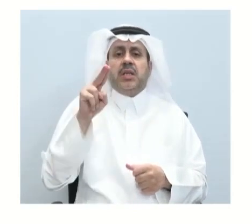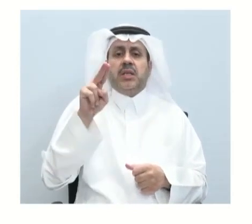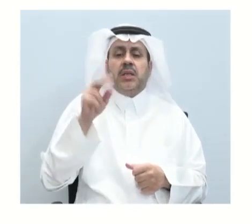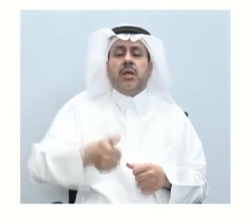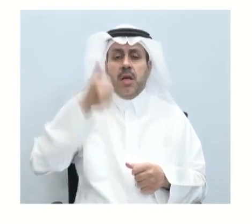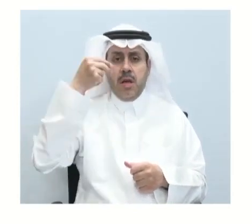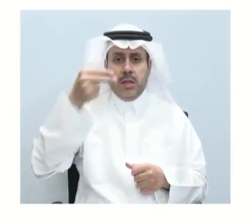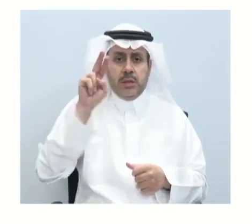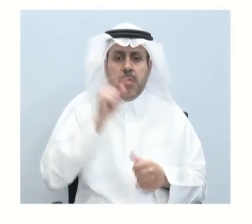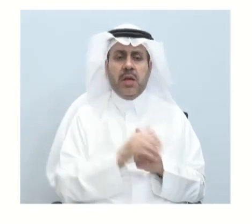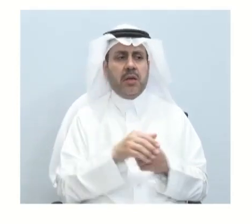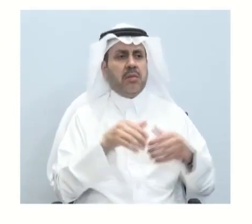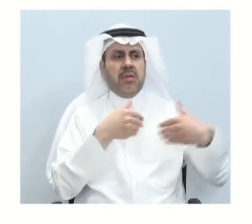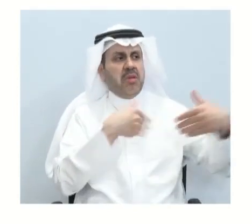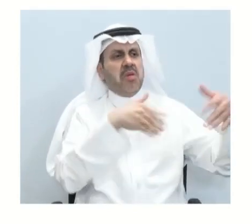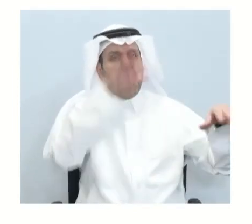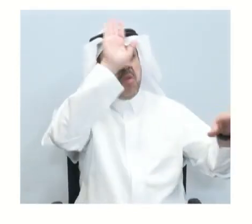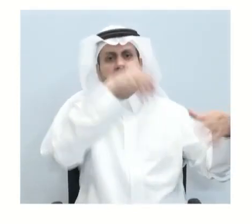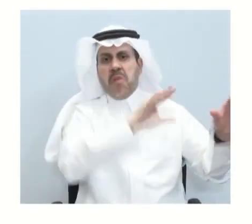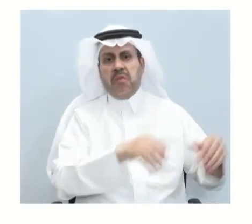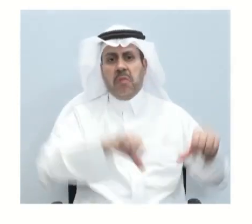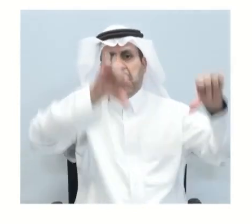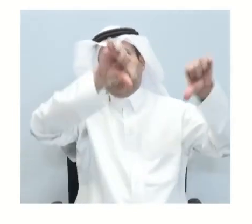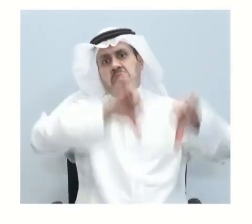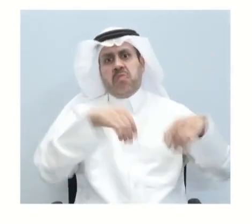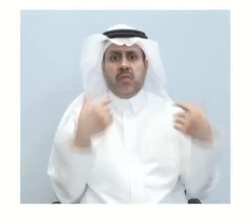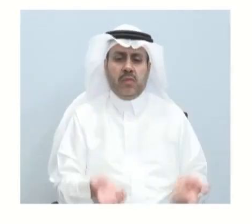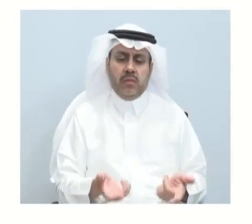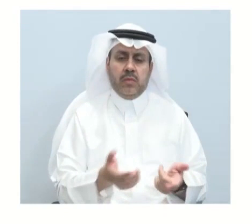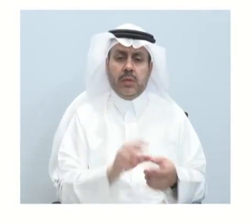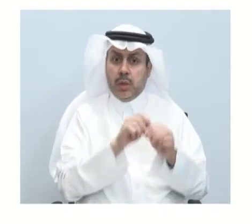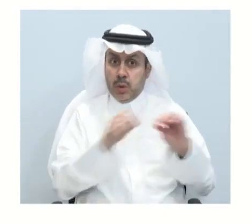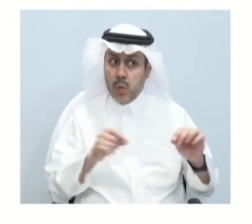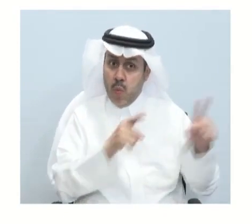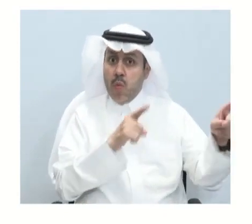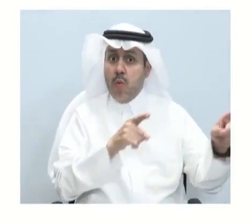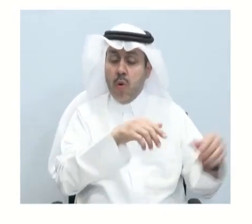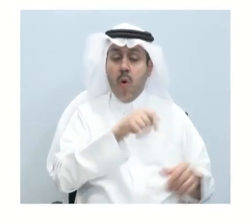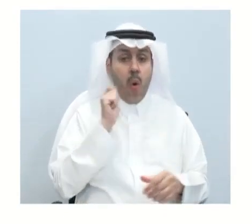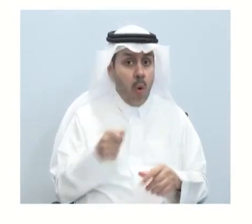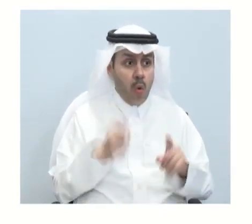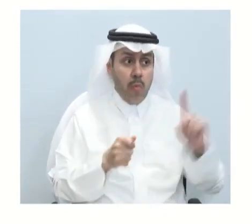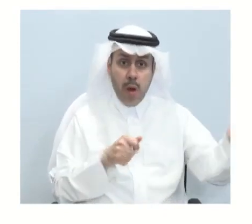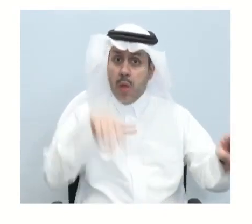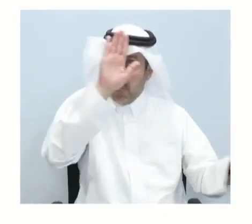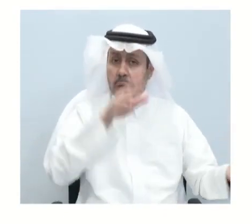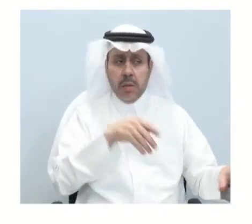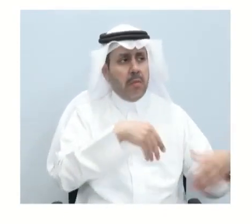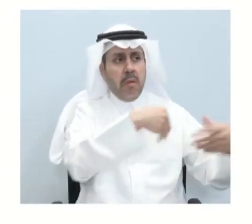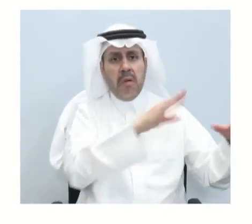وفكره دون ولي الامر الشرعي الذي انعقدت له الولايه واستقر له الحكم وهذا المفهوم